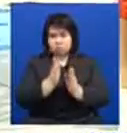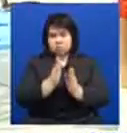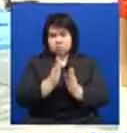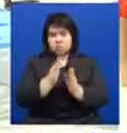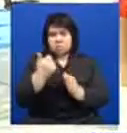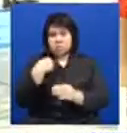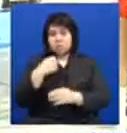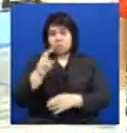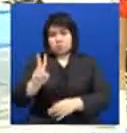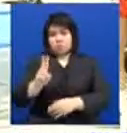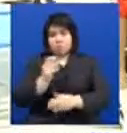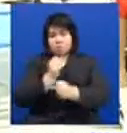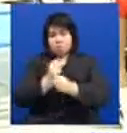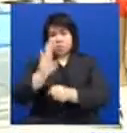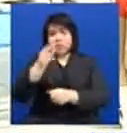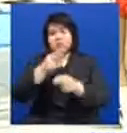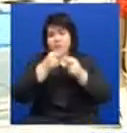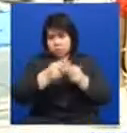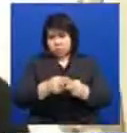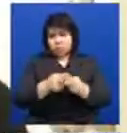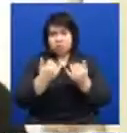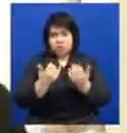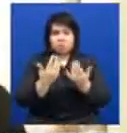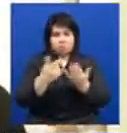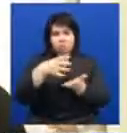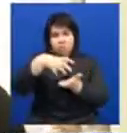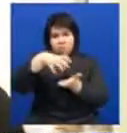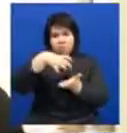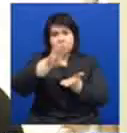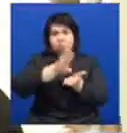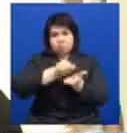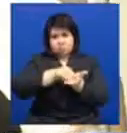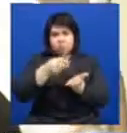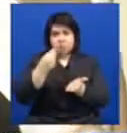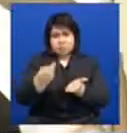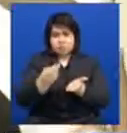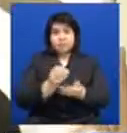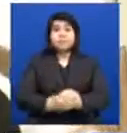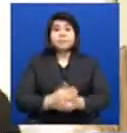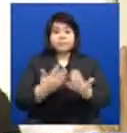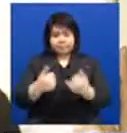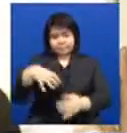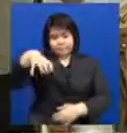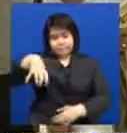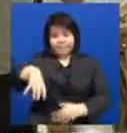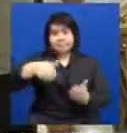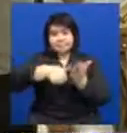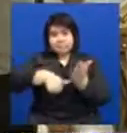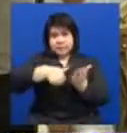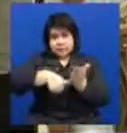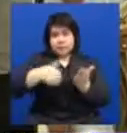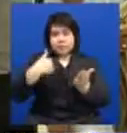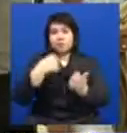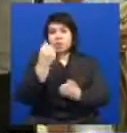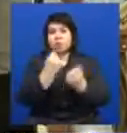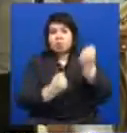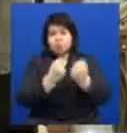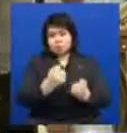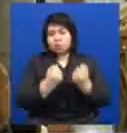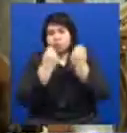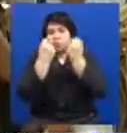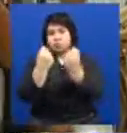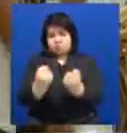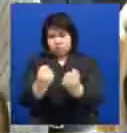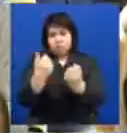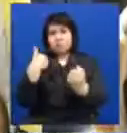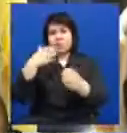ายซึ่งจะมีการแถลงข้อมูลทั้งหมดในเร็วๆนี้นะคะขณะเดียวกันวันนี้กรมศุลกากรยังได้ส่งมอบรถยนต์ของกลางที่ยึดได้จ